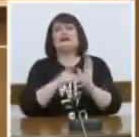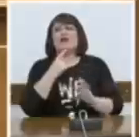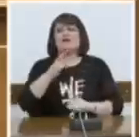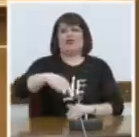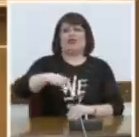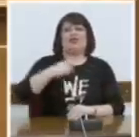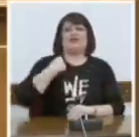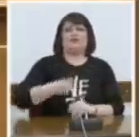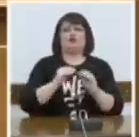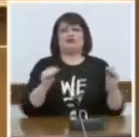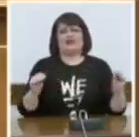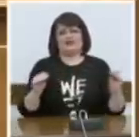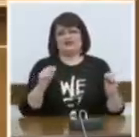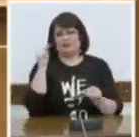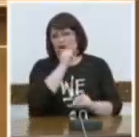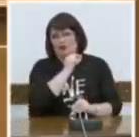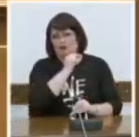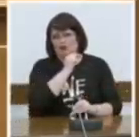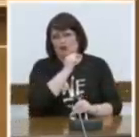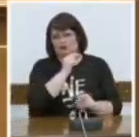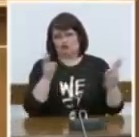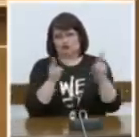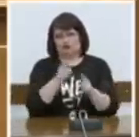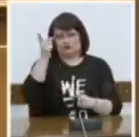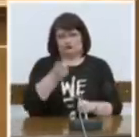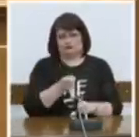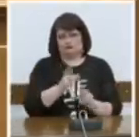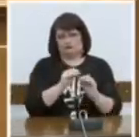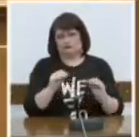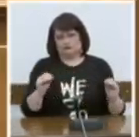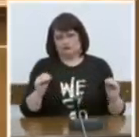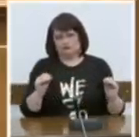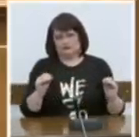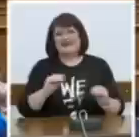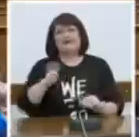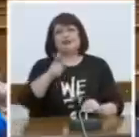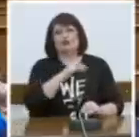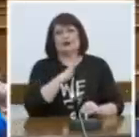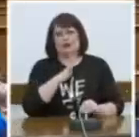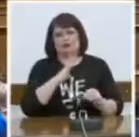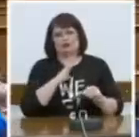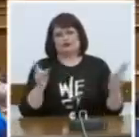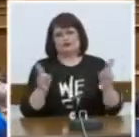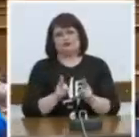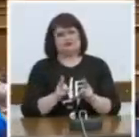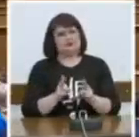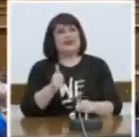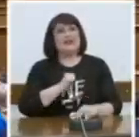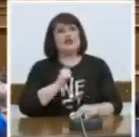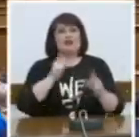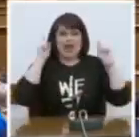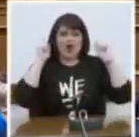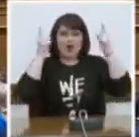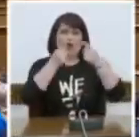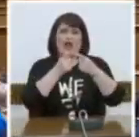δημόσιας εκπαίδευσης, περιορισμό της πρόσβασης στην παιδεία, ιδιαίτερα των φτωχότερων λαϊκών στρωμάτων, γιατί στα ιδιωτικά κολέγια δεν έχει ελάχιστη βάση